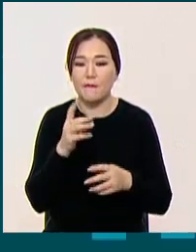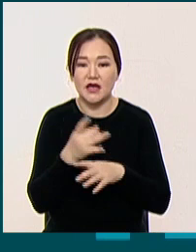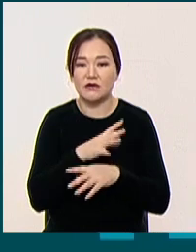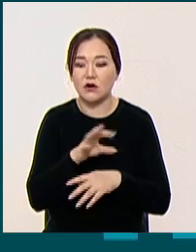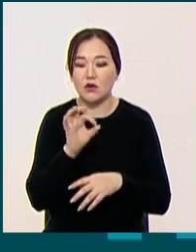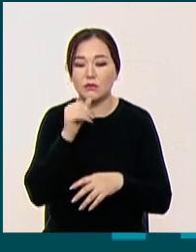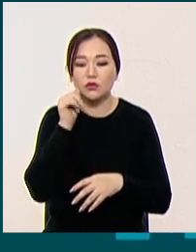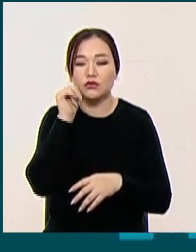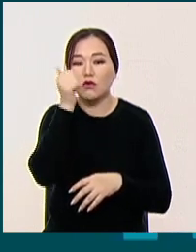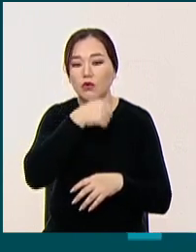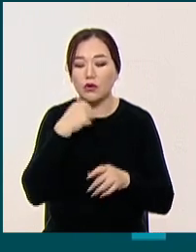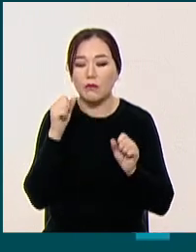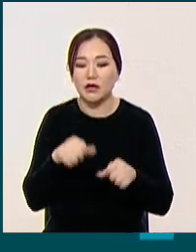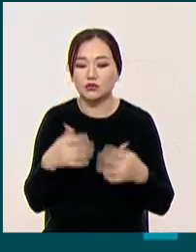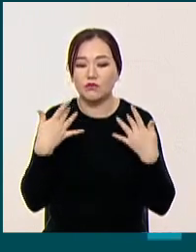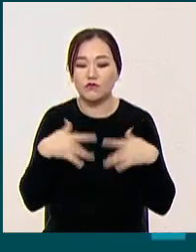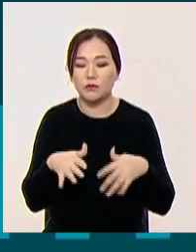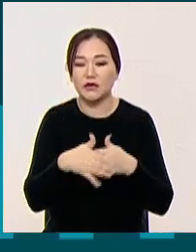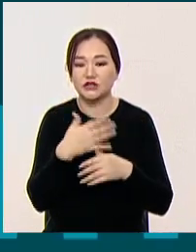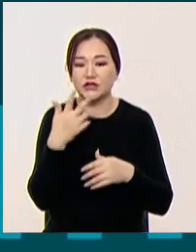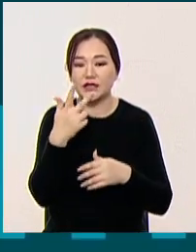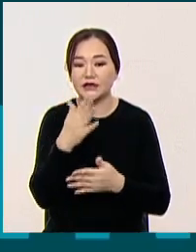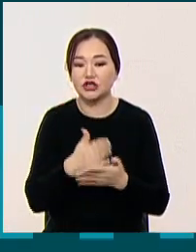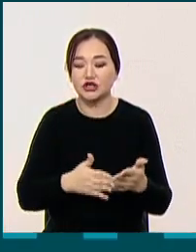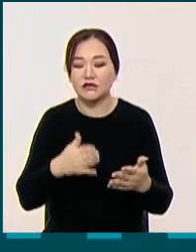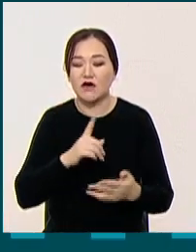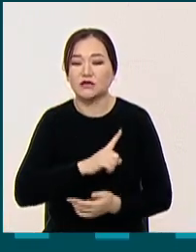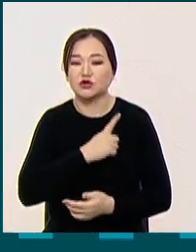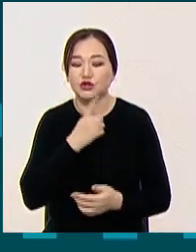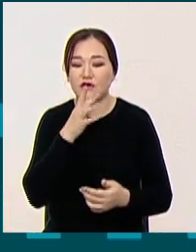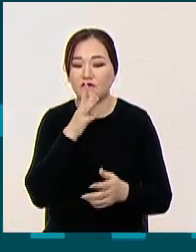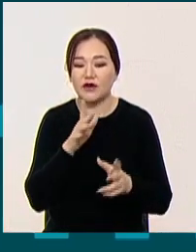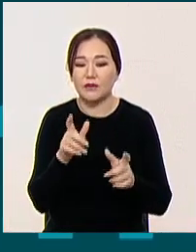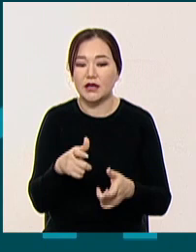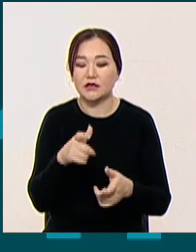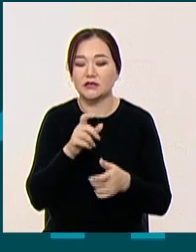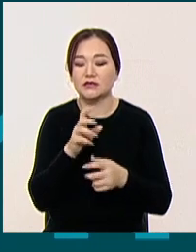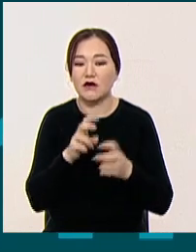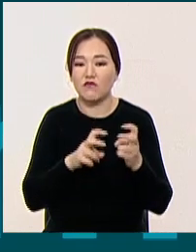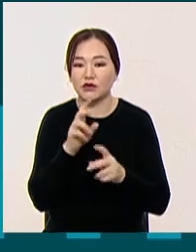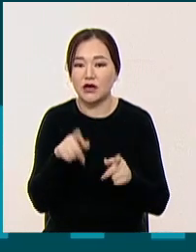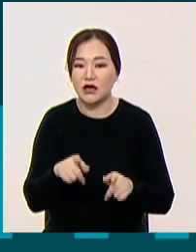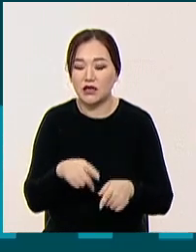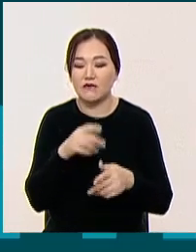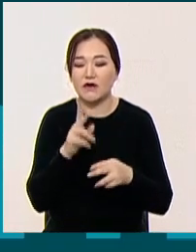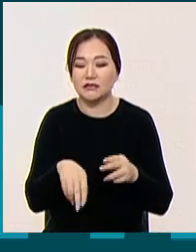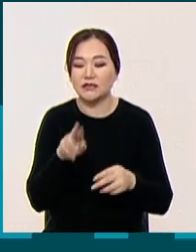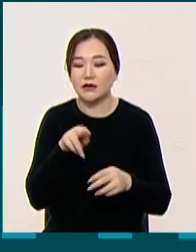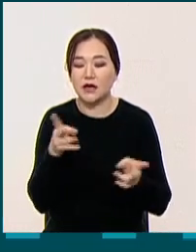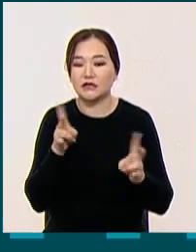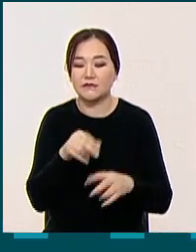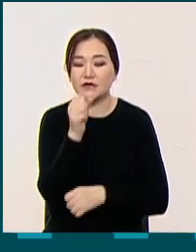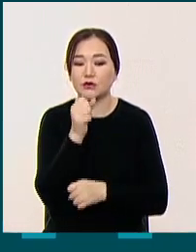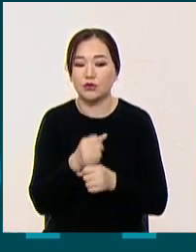октябре прошлого года массово уволилась почти треть работников, возмущенных карантинными мерами на заводе. А в конце декабря оставшиеся